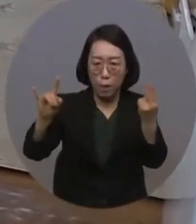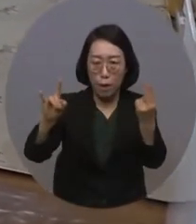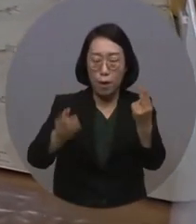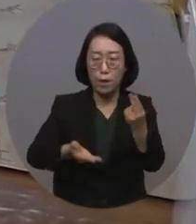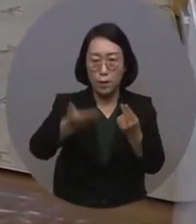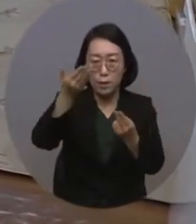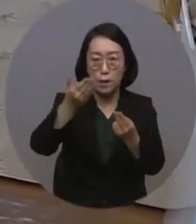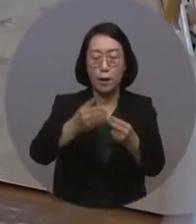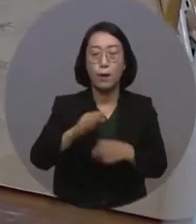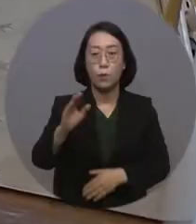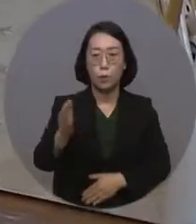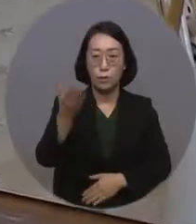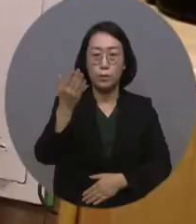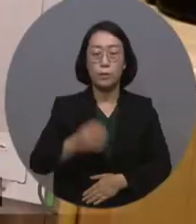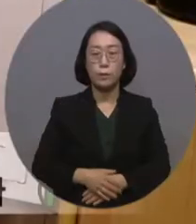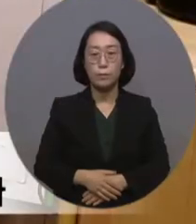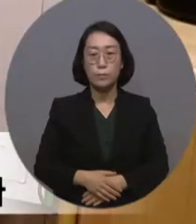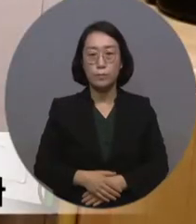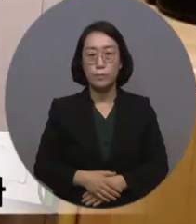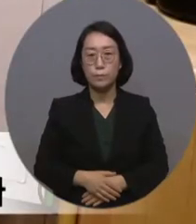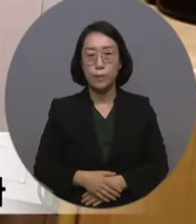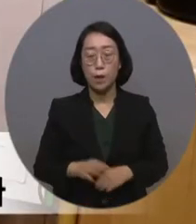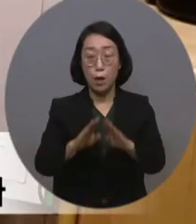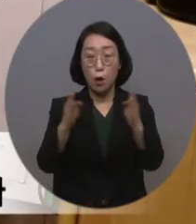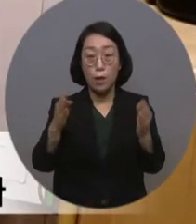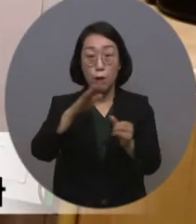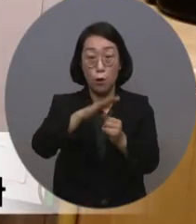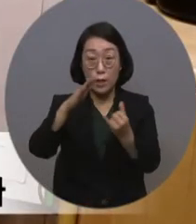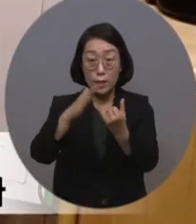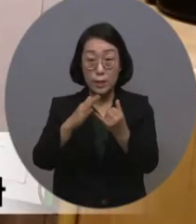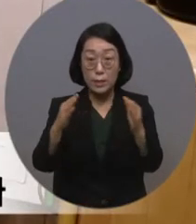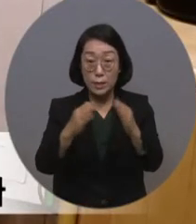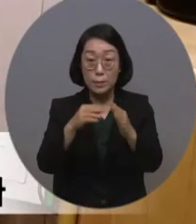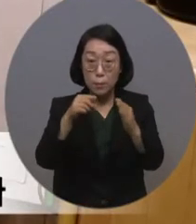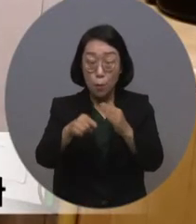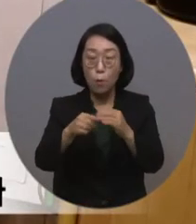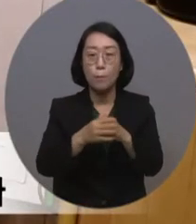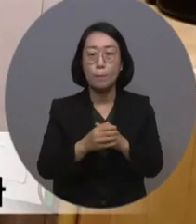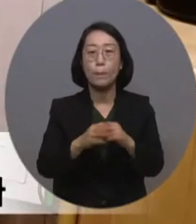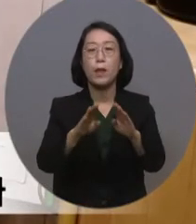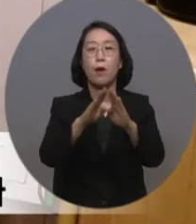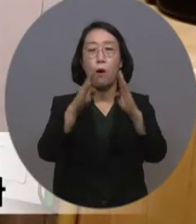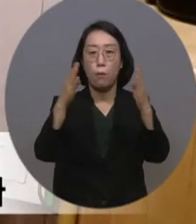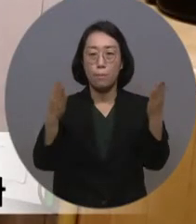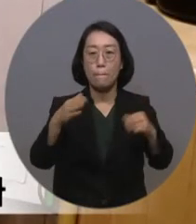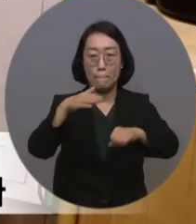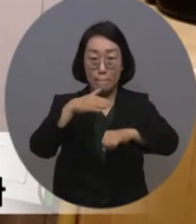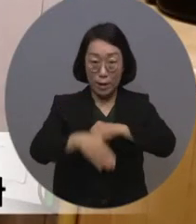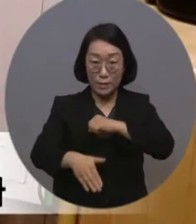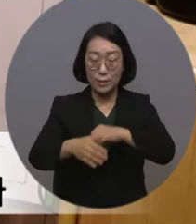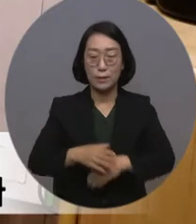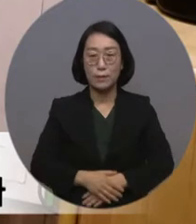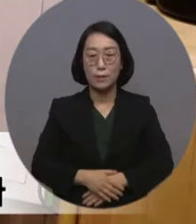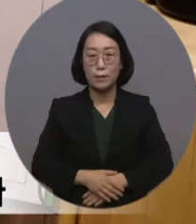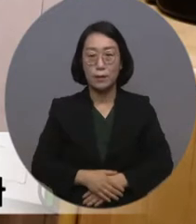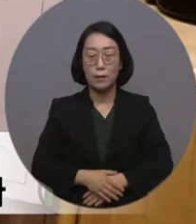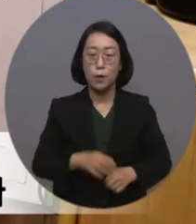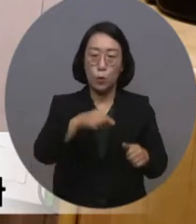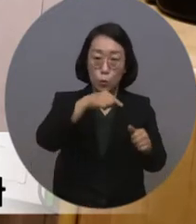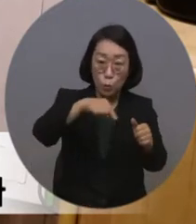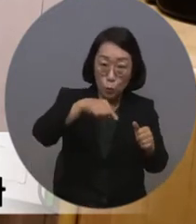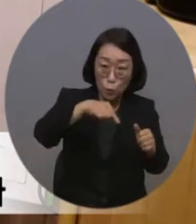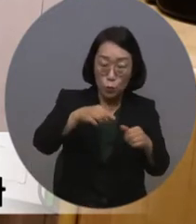넘게 상회하게 됐습니다. 열린 어린이집은 말 그대로 열린 오픈형 어린이집으로 보육